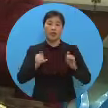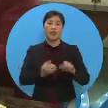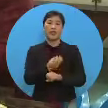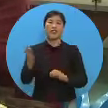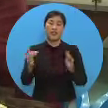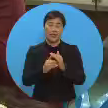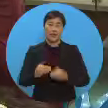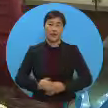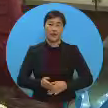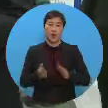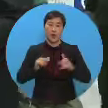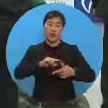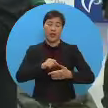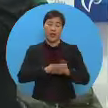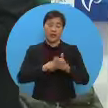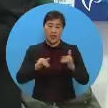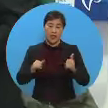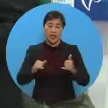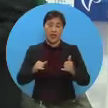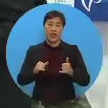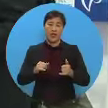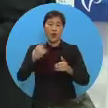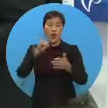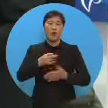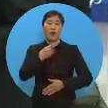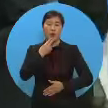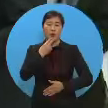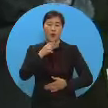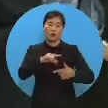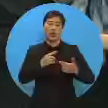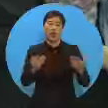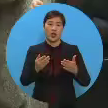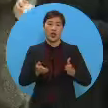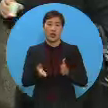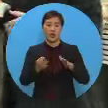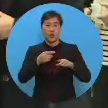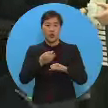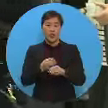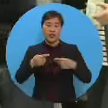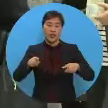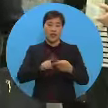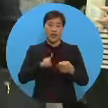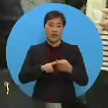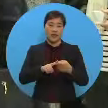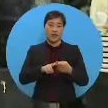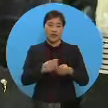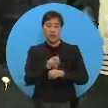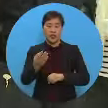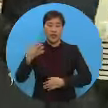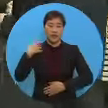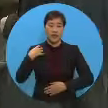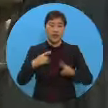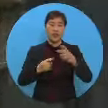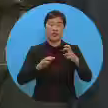전달했습니다. 도민 명예 기자는 무보수 명예직으로 도정 메신저 역할을 담당하고 있고 모두 120명이 활동하고